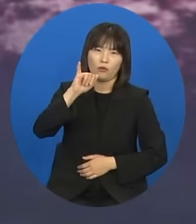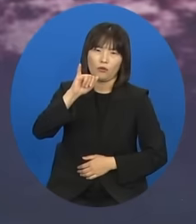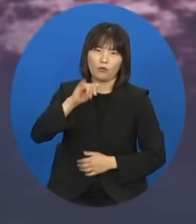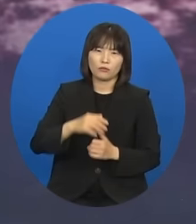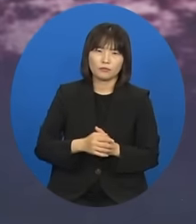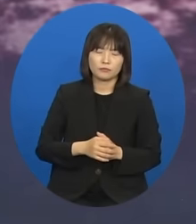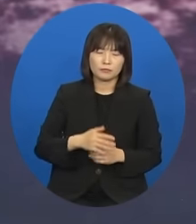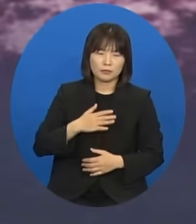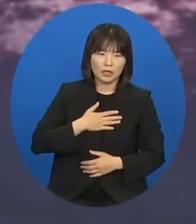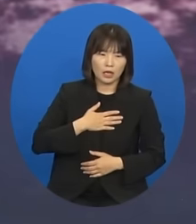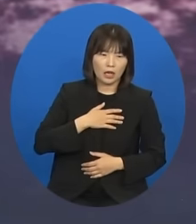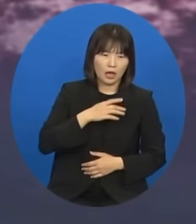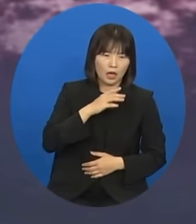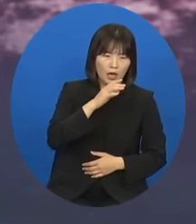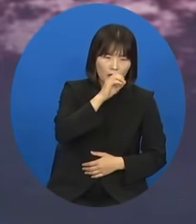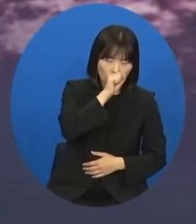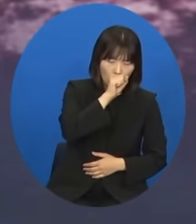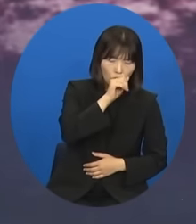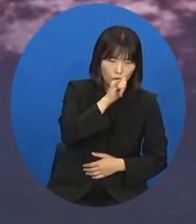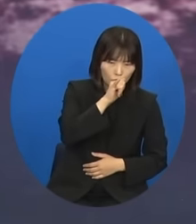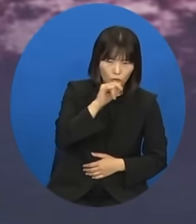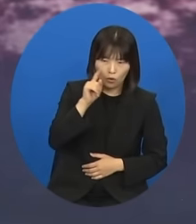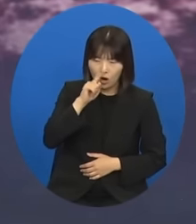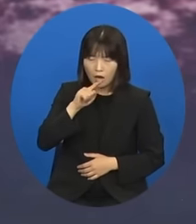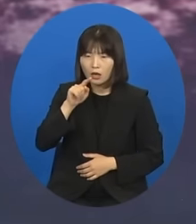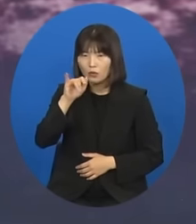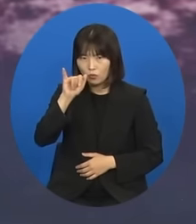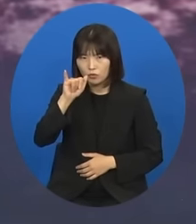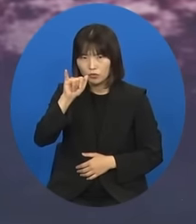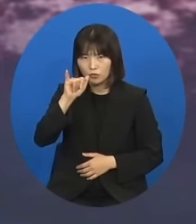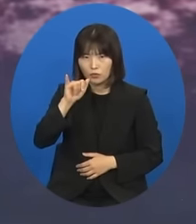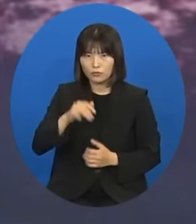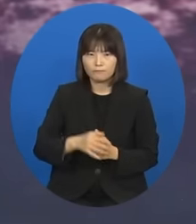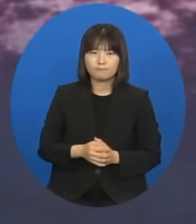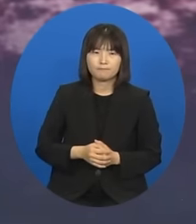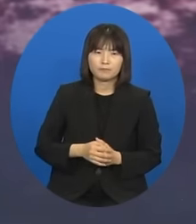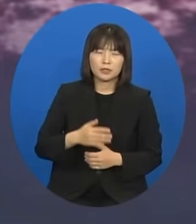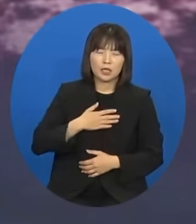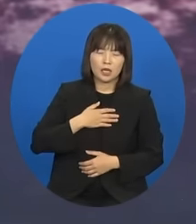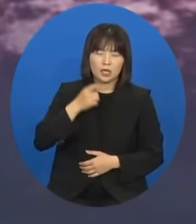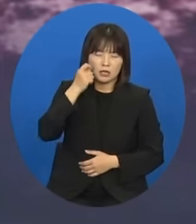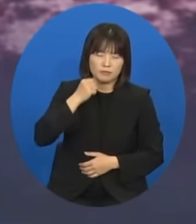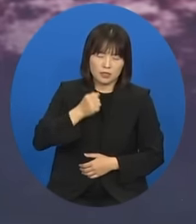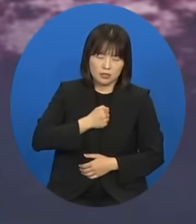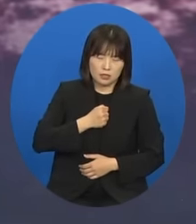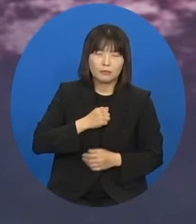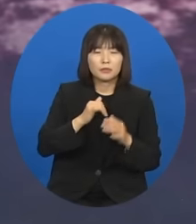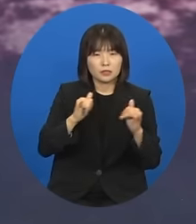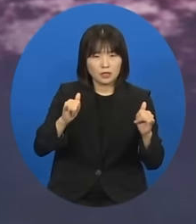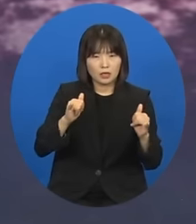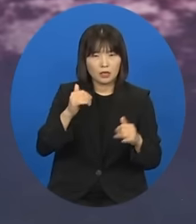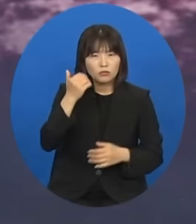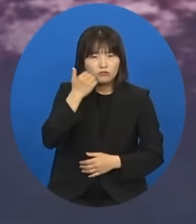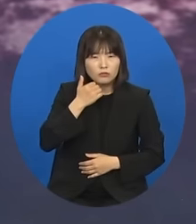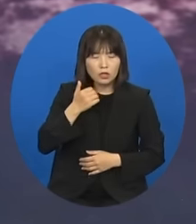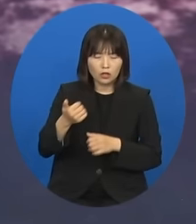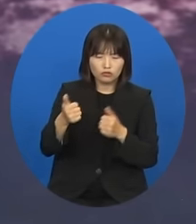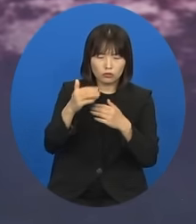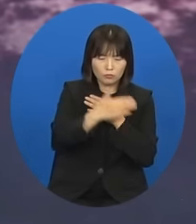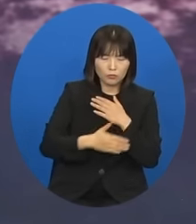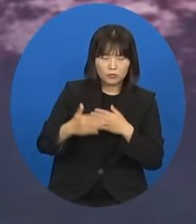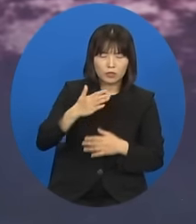손도 있고 악도 같이 있네 내 안에 아 나는 비참한 사람입니다 이 죽음의 몸에서 나를 건져